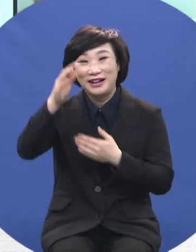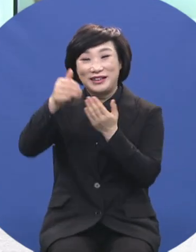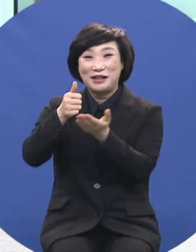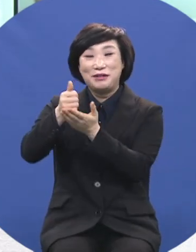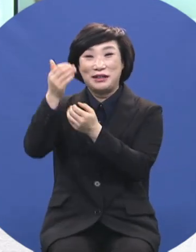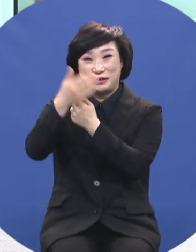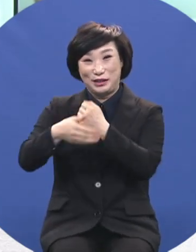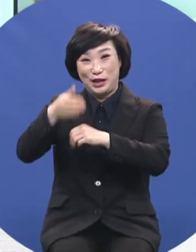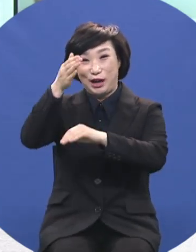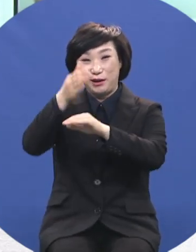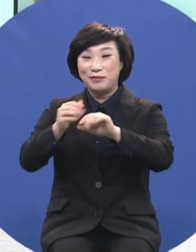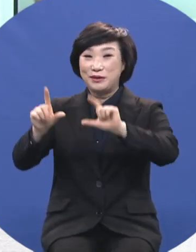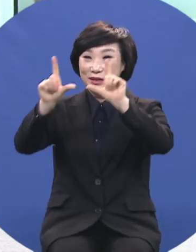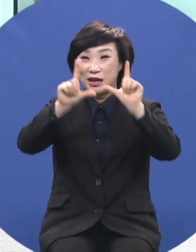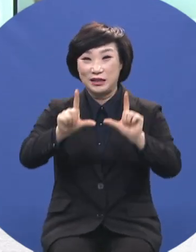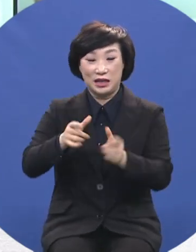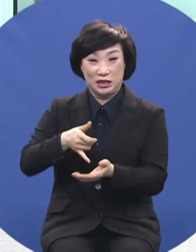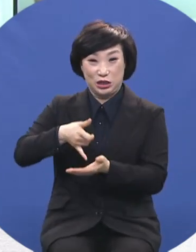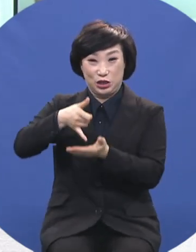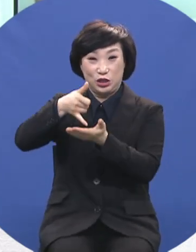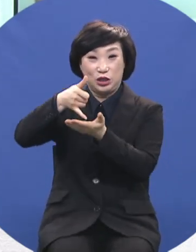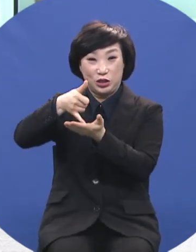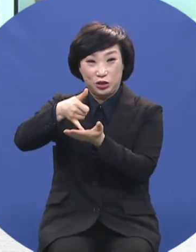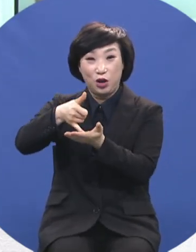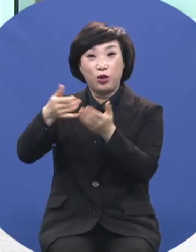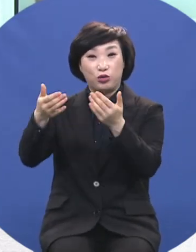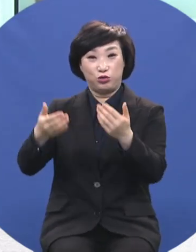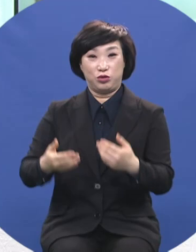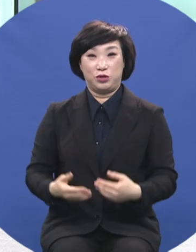감사하며 살도록 인격을 주셨습니다.